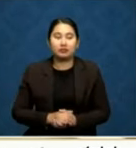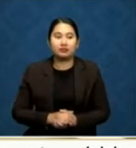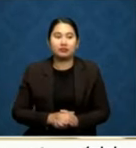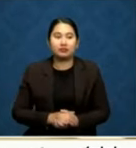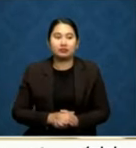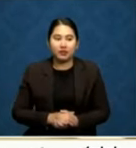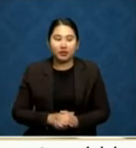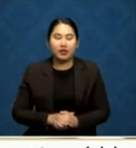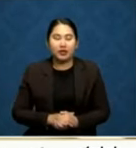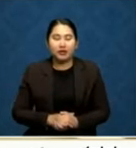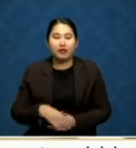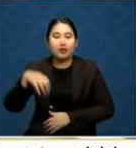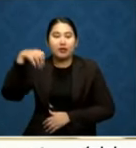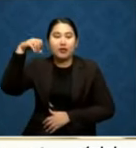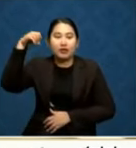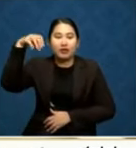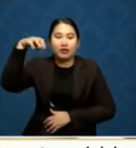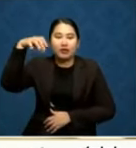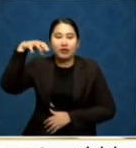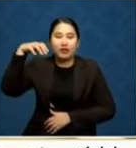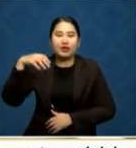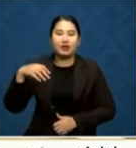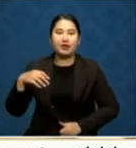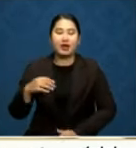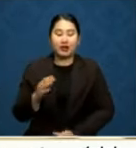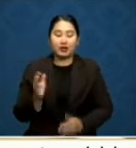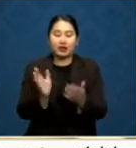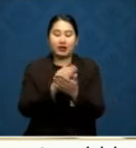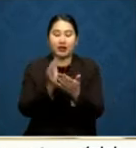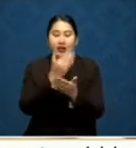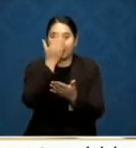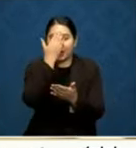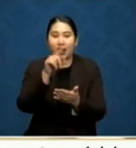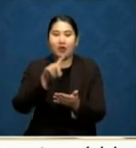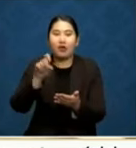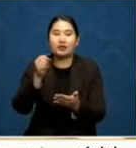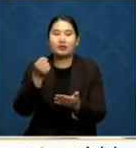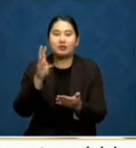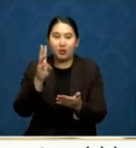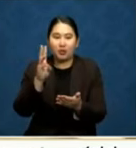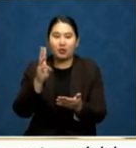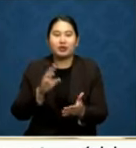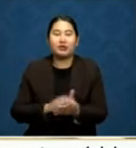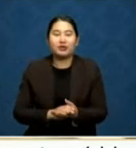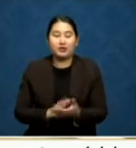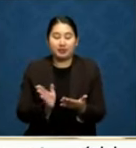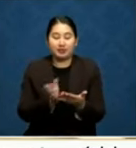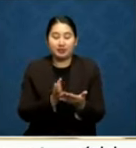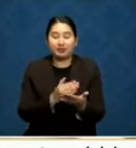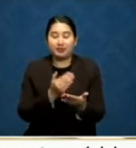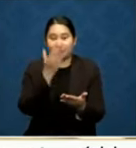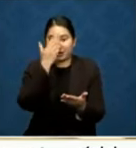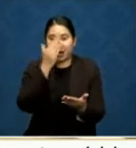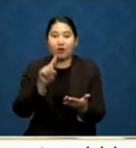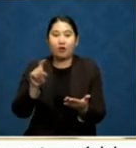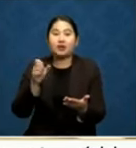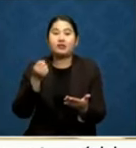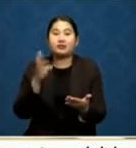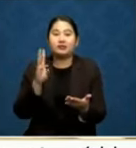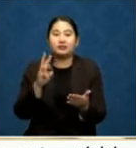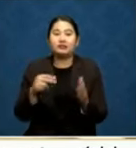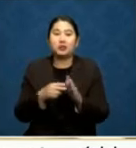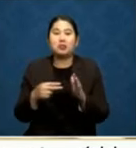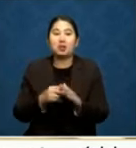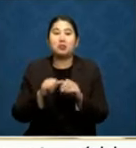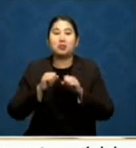กิจการไฟ้าในหน้า 116 เป็ความก้าหารของสภา